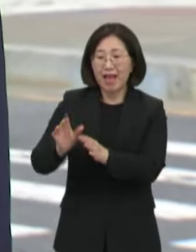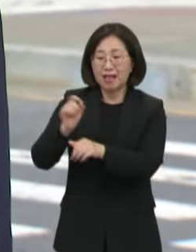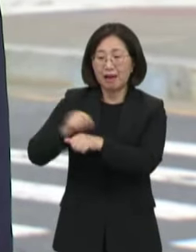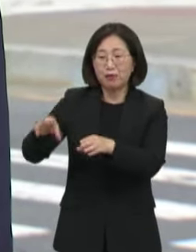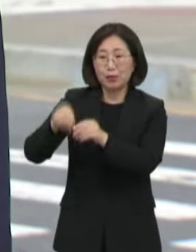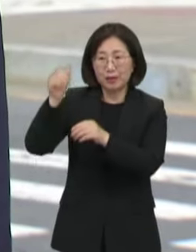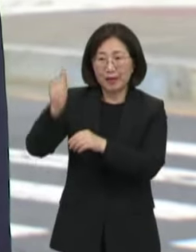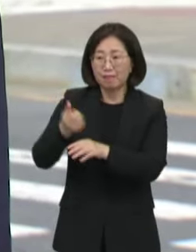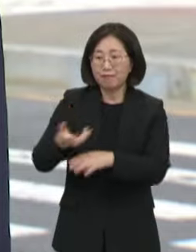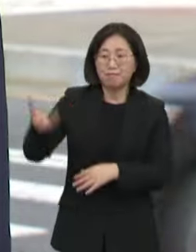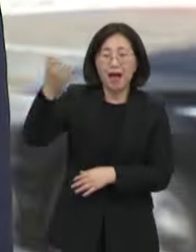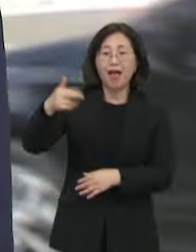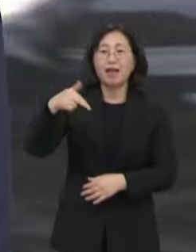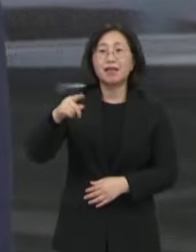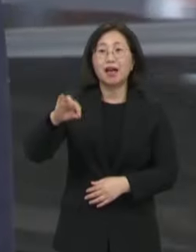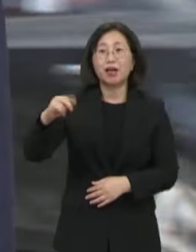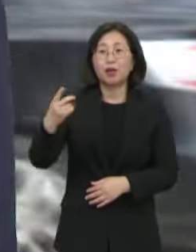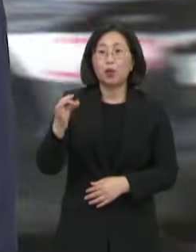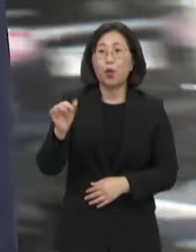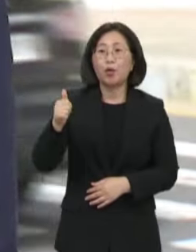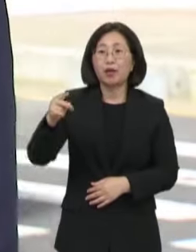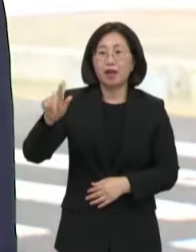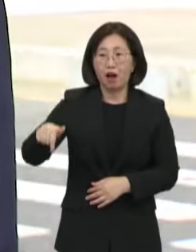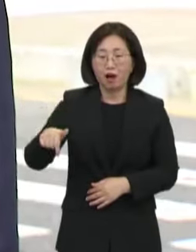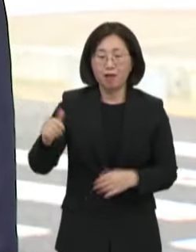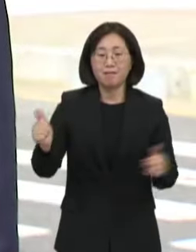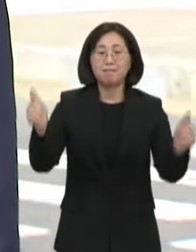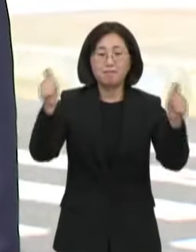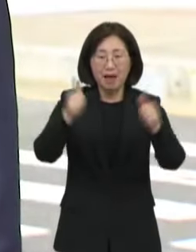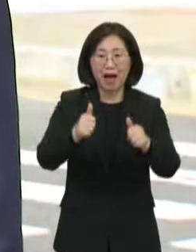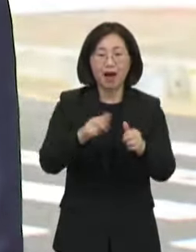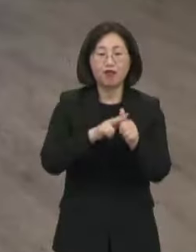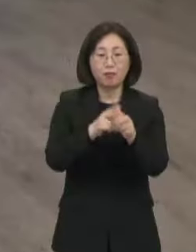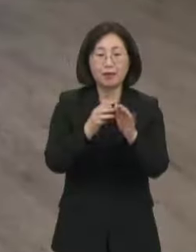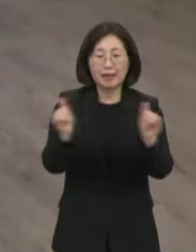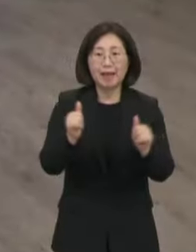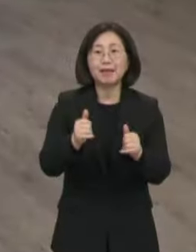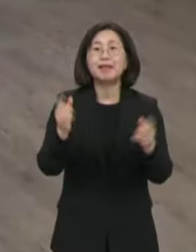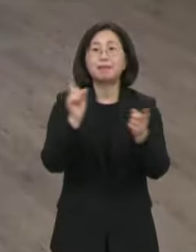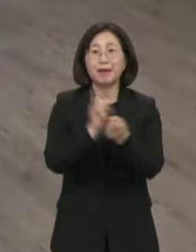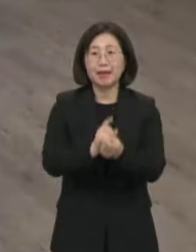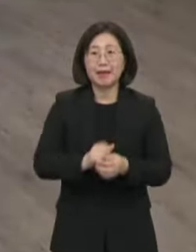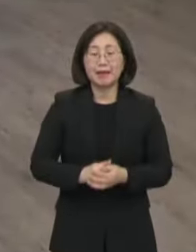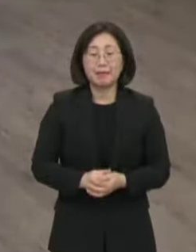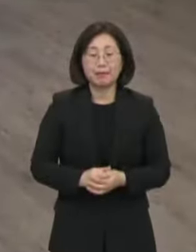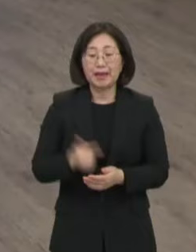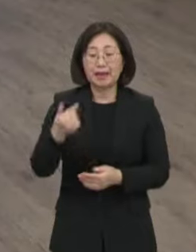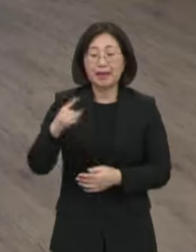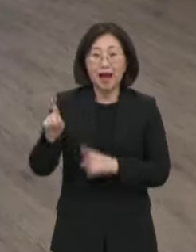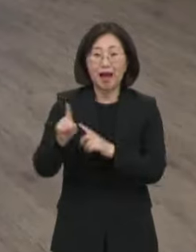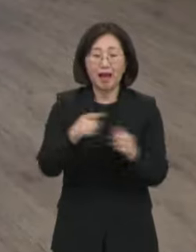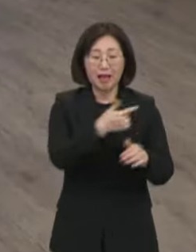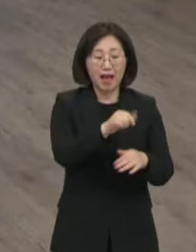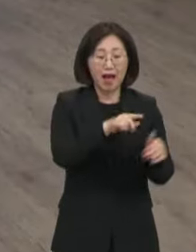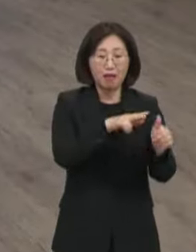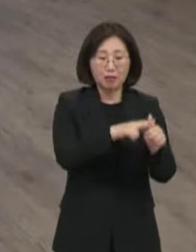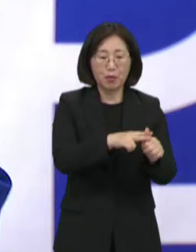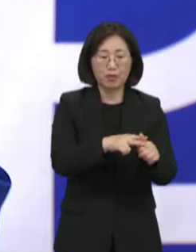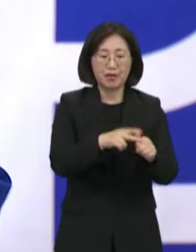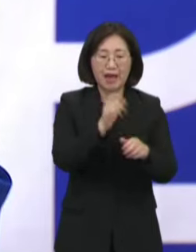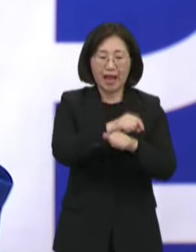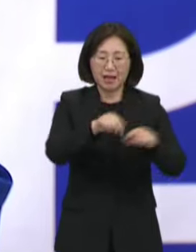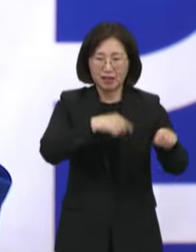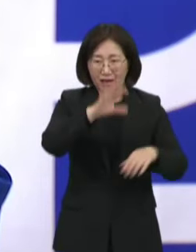신진거물 장동혁 후보, 두 후보를 만나보시겠습니다. 나설 후보는 행정의 달인으로